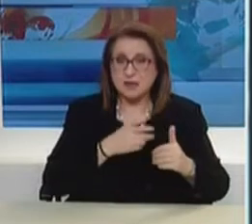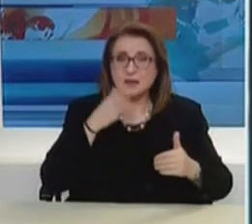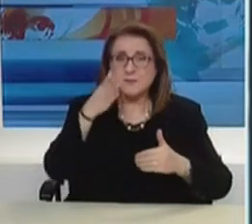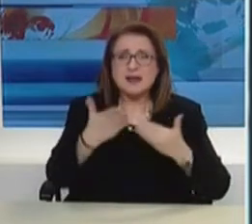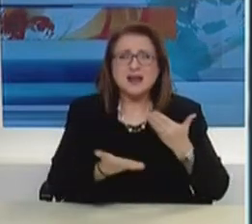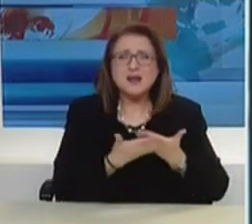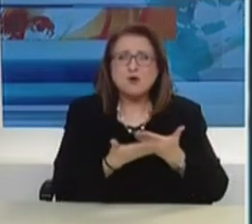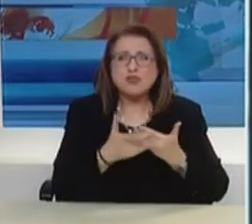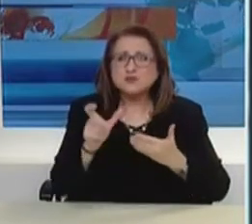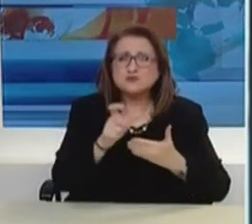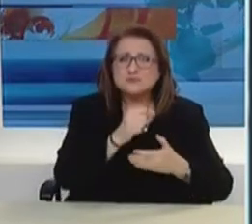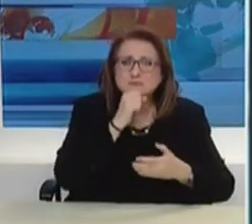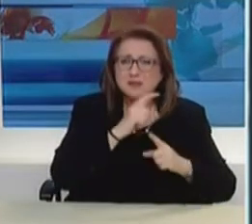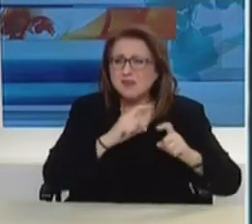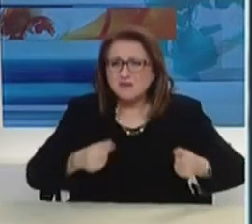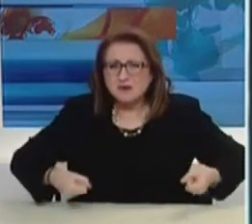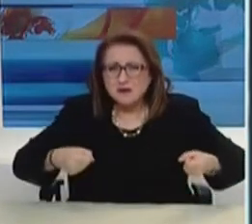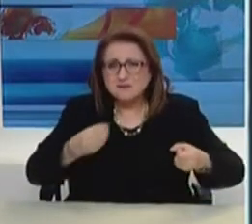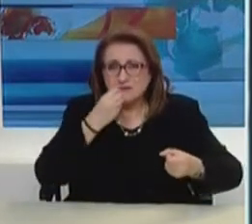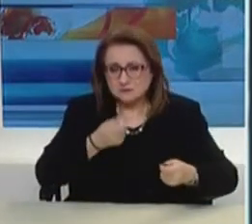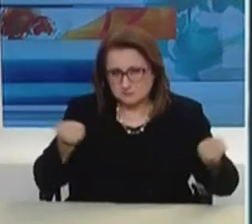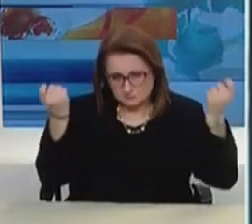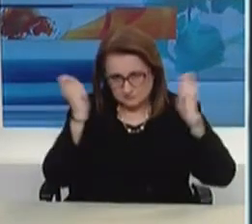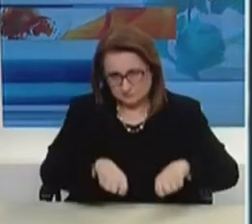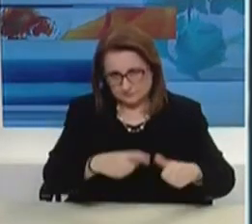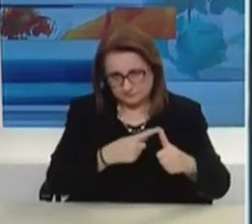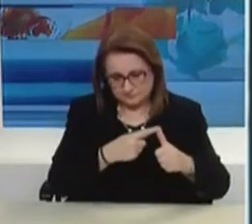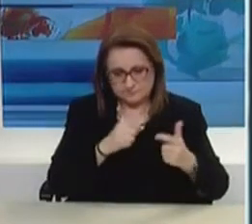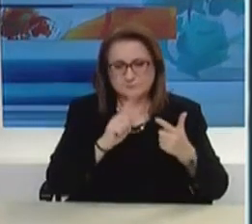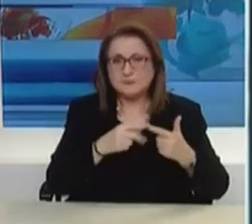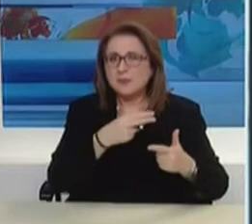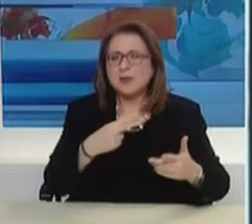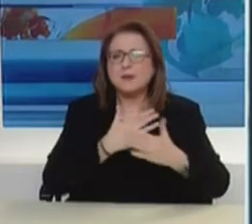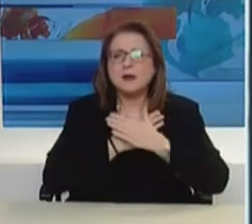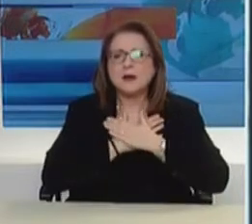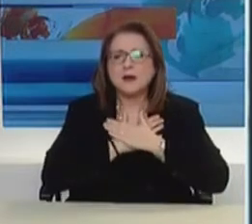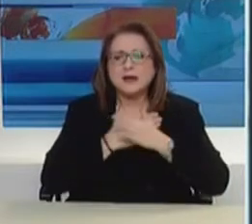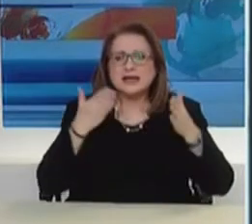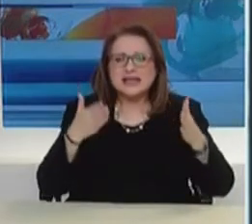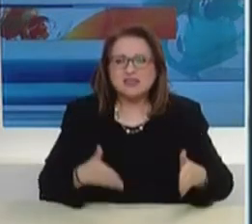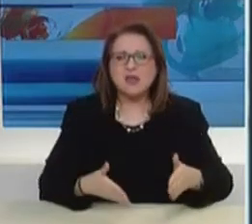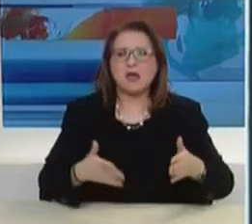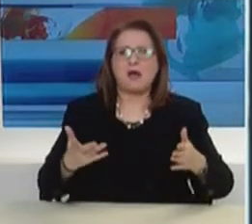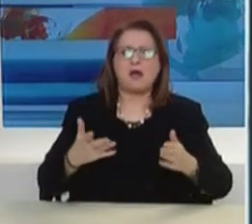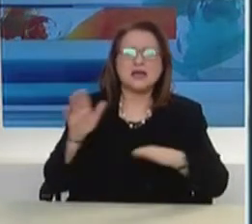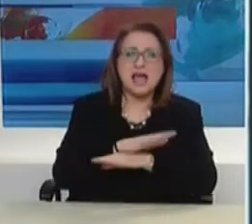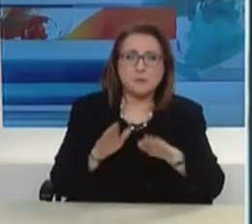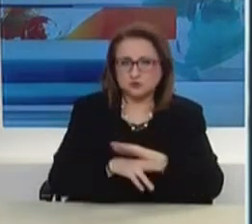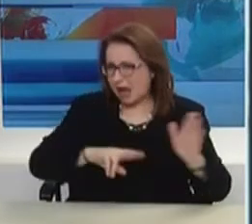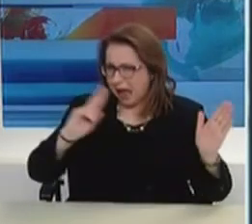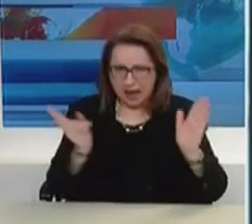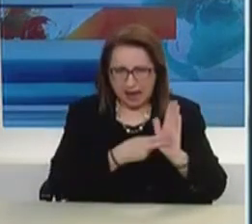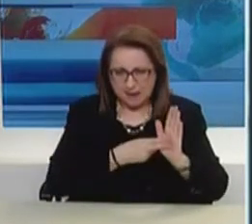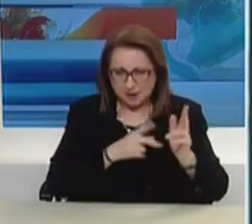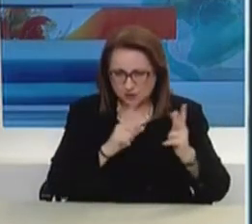που βρίσκονται σε ανάγκη, Β4, η μετάβαση τελετή, Β5, η σύντομη μετακίνηση για